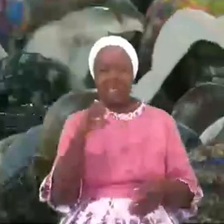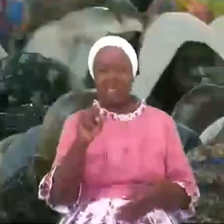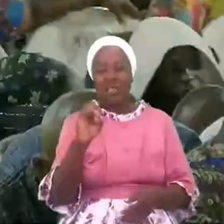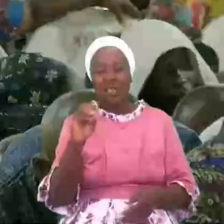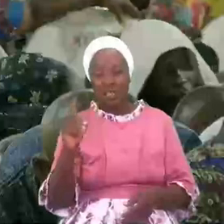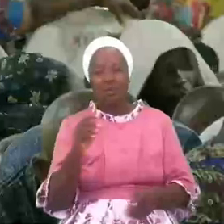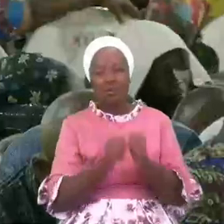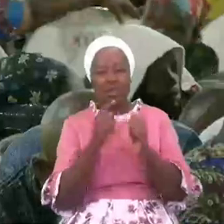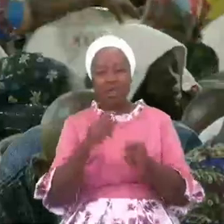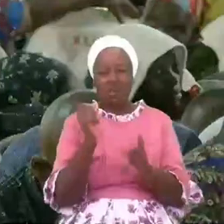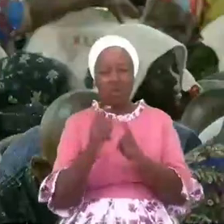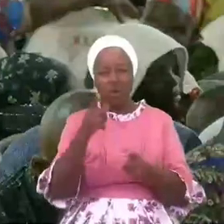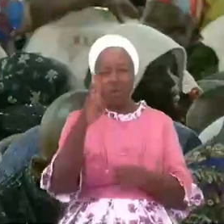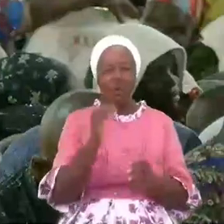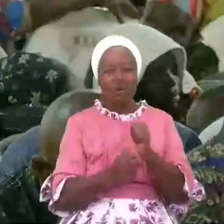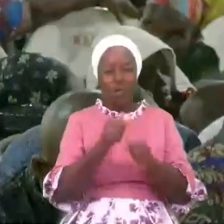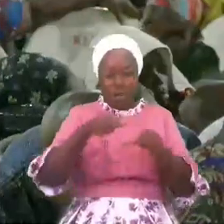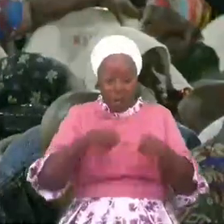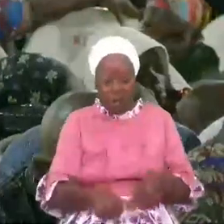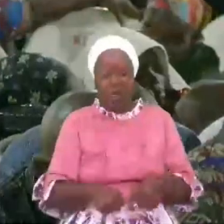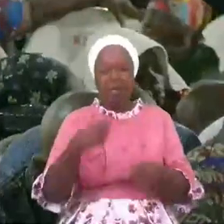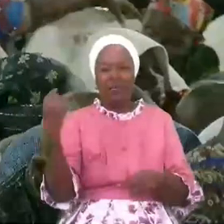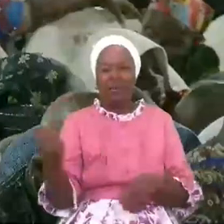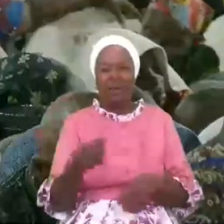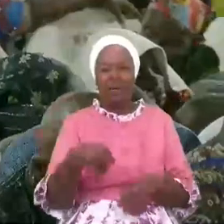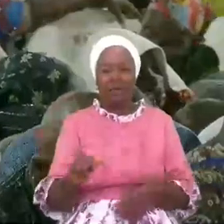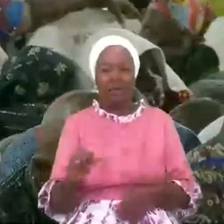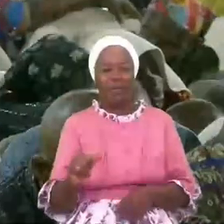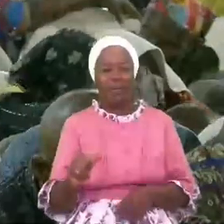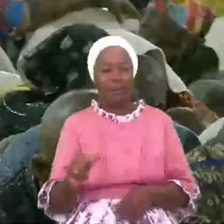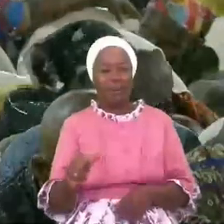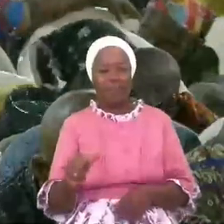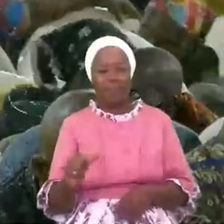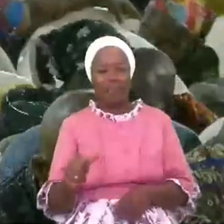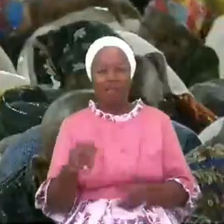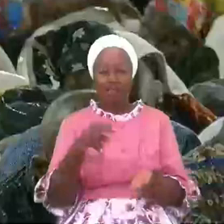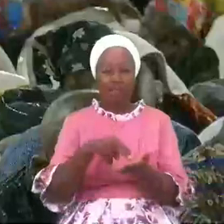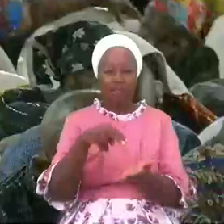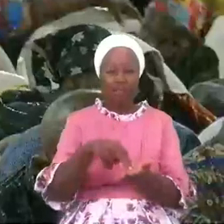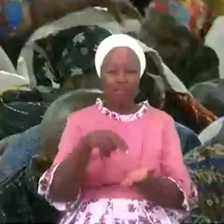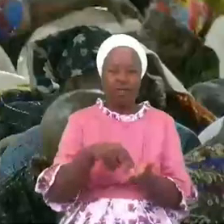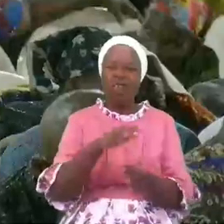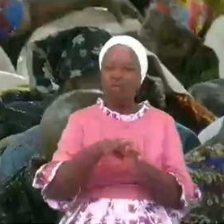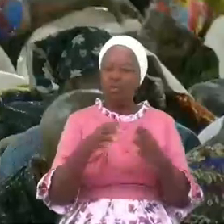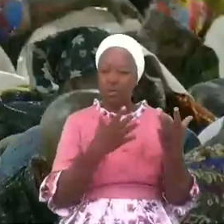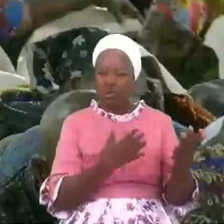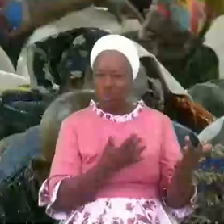parole de Dieu qui demeure éternellement. Lève-toi, lève-toi. Ne tarde